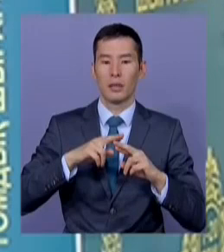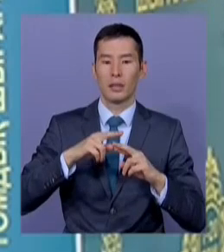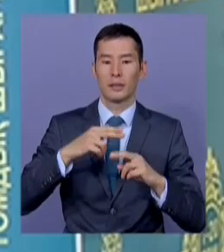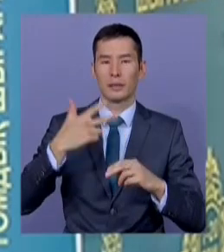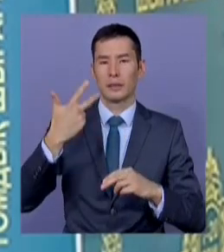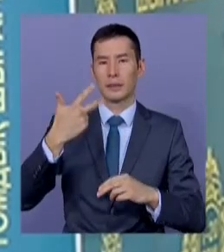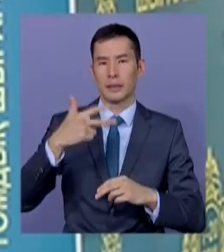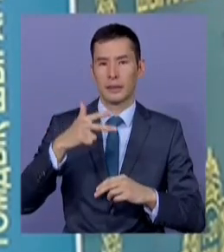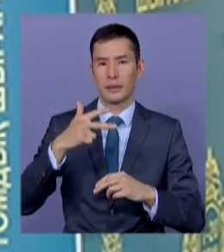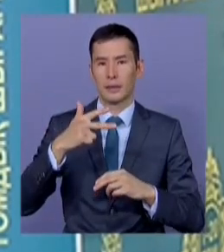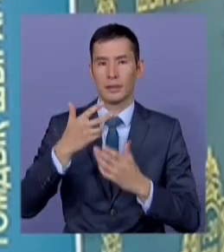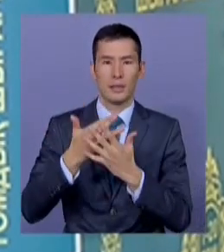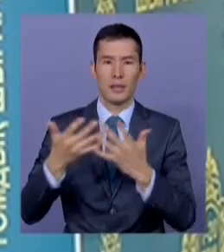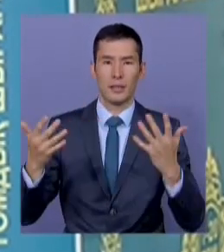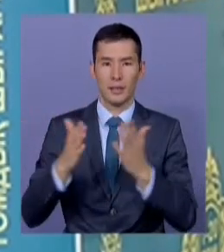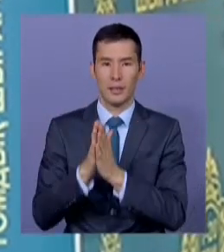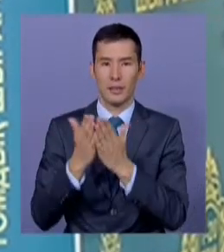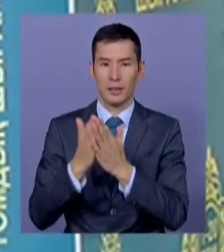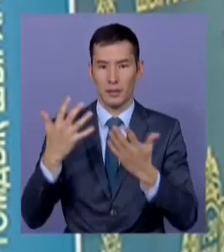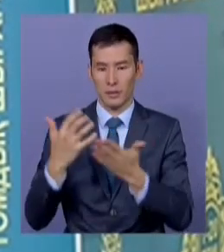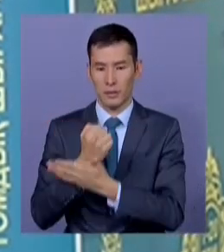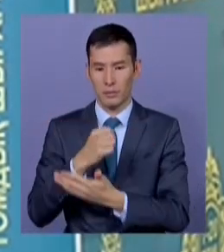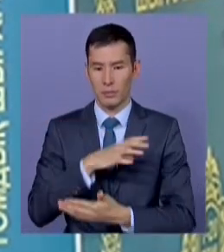30 шақты кітабын таптық. 30 шақты кітабы,